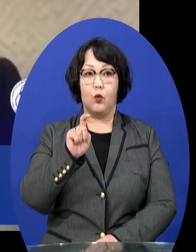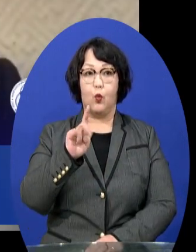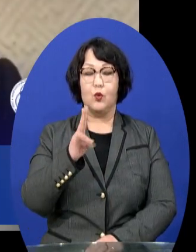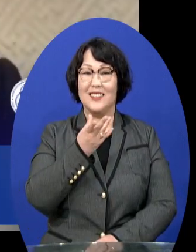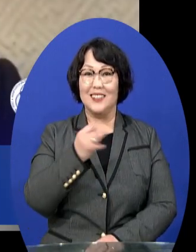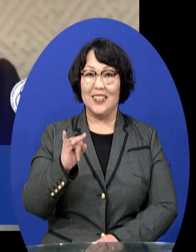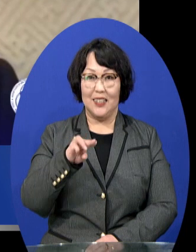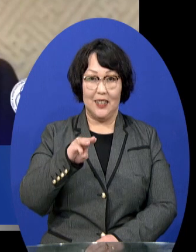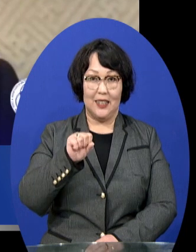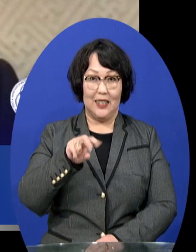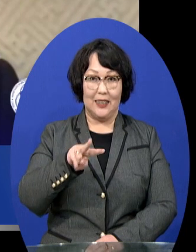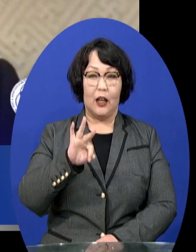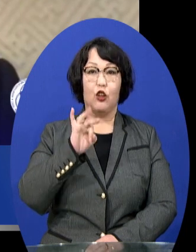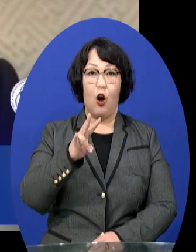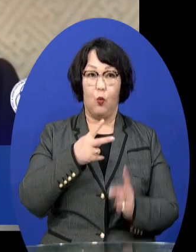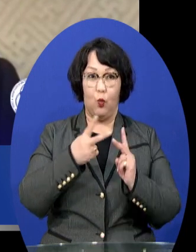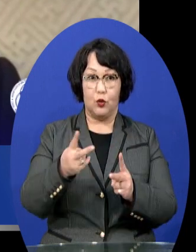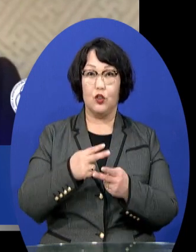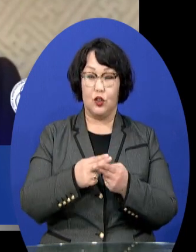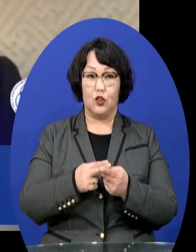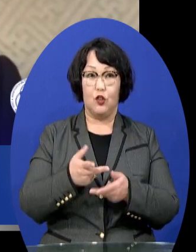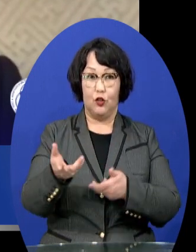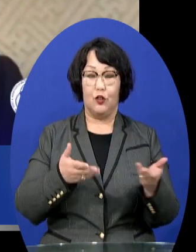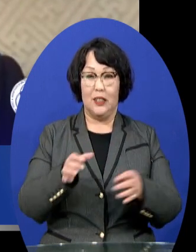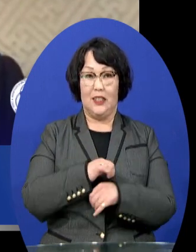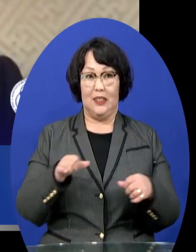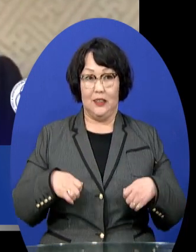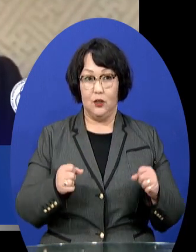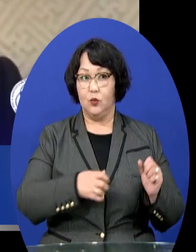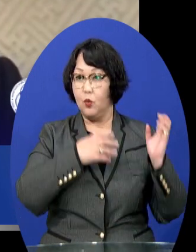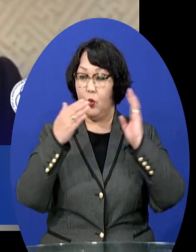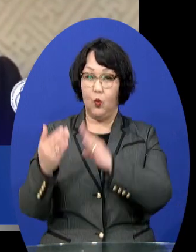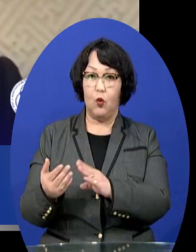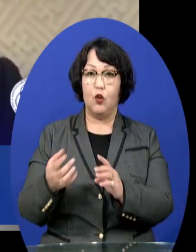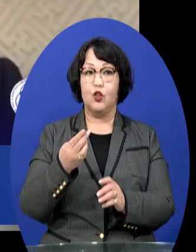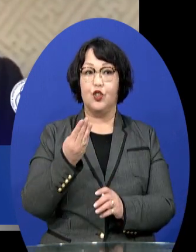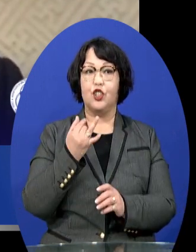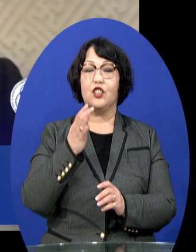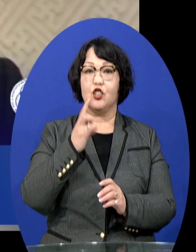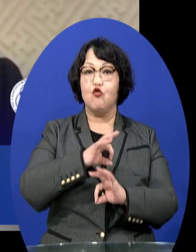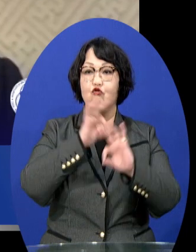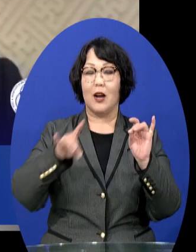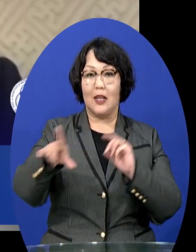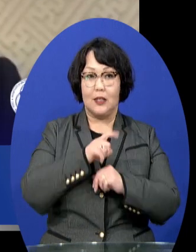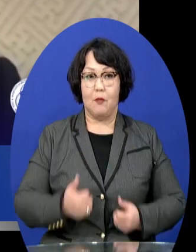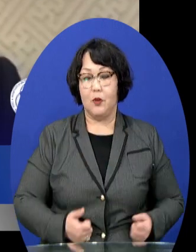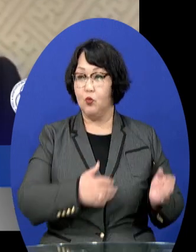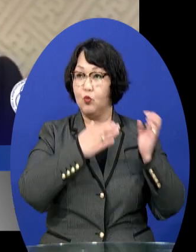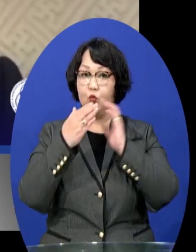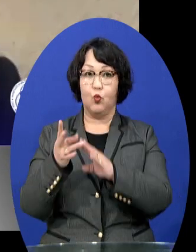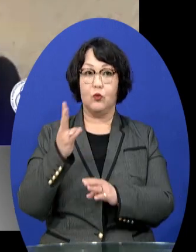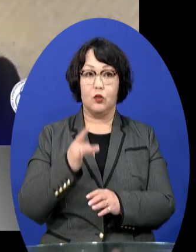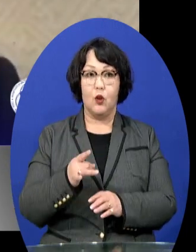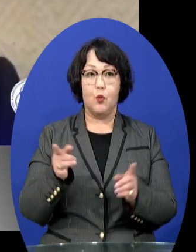энэ үйлчлэг яваж байгаа. Энэ үйлчлэгийн заримдаа бол иргэн шилжих хөдөлгөөнд орсонтой холбоотойгоор өөр газар шилжиж очихоор зэрэг энийг богино хугацаанд